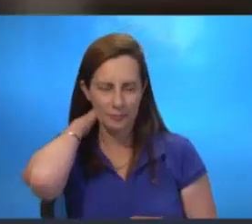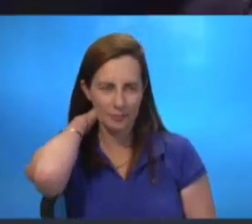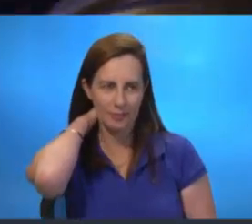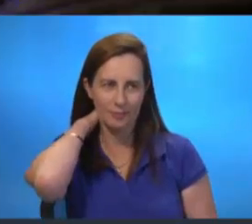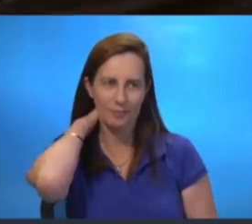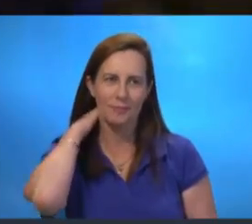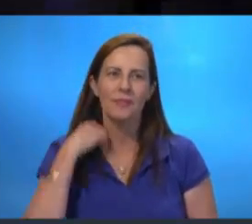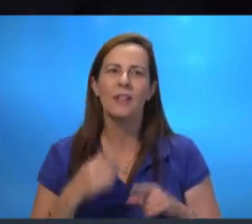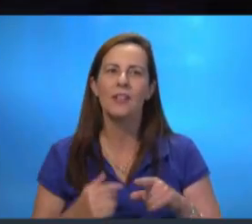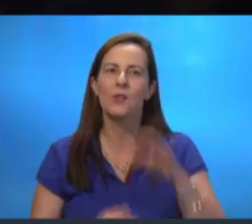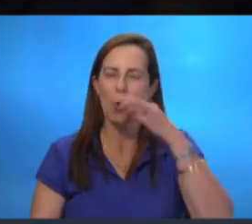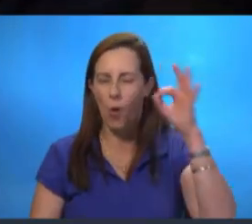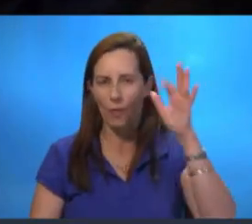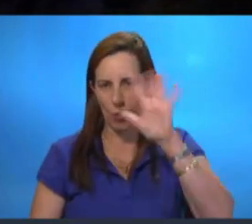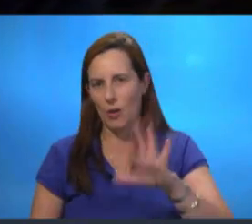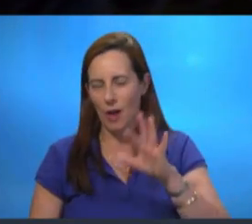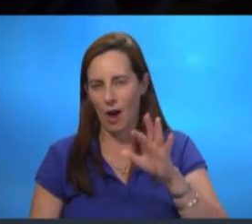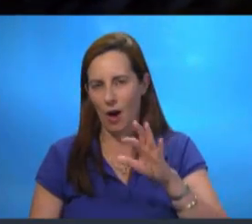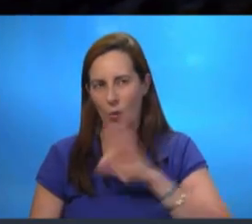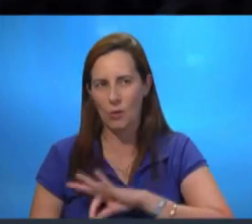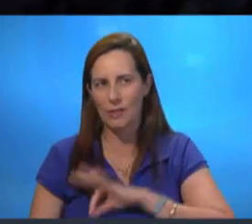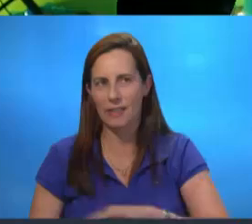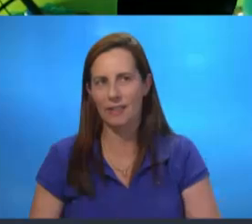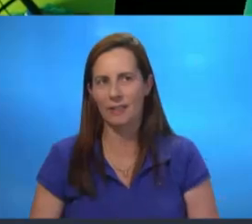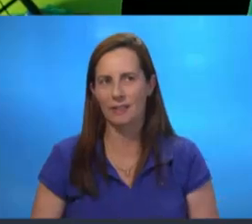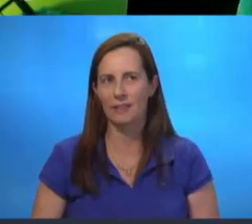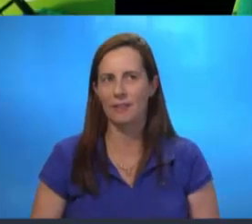that's a Russian movie star, by the way.